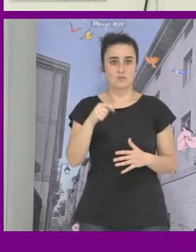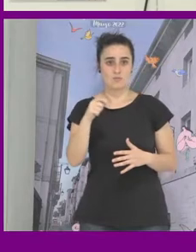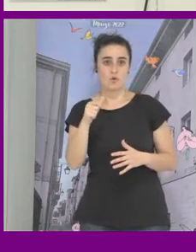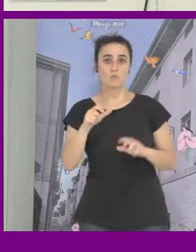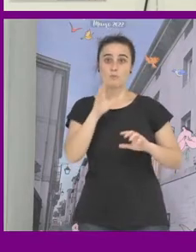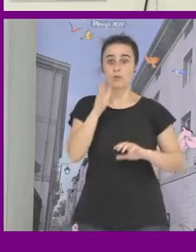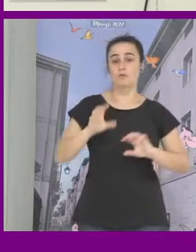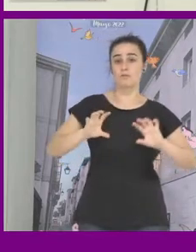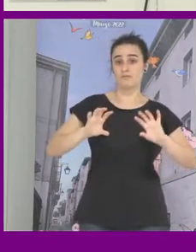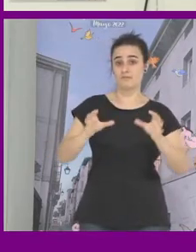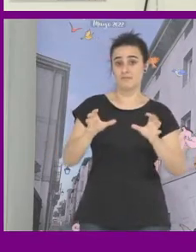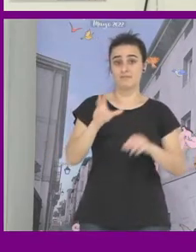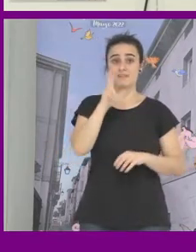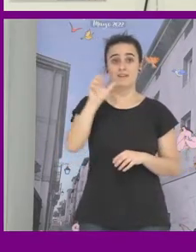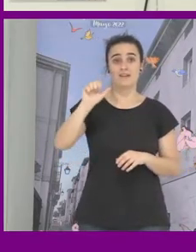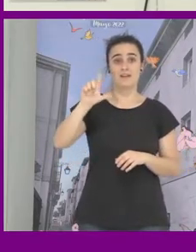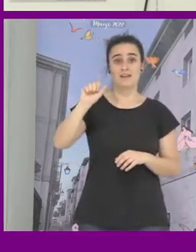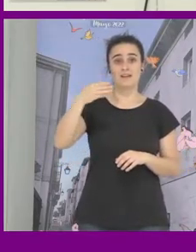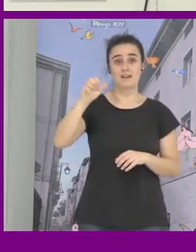arabedirratiko kideko